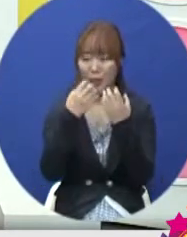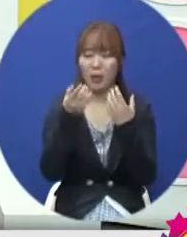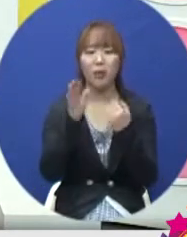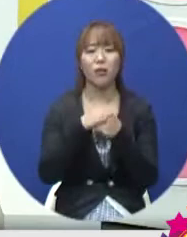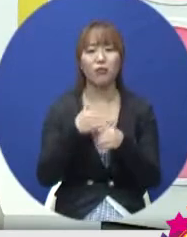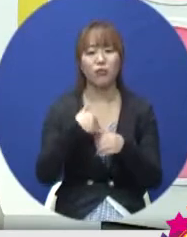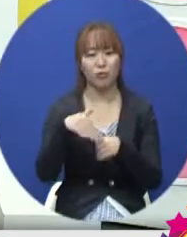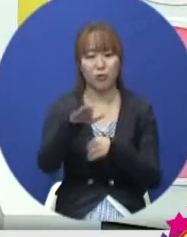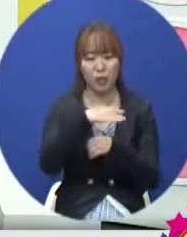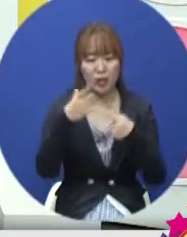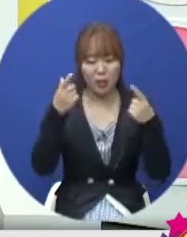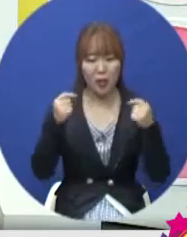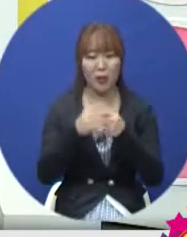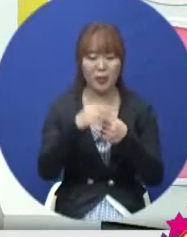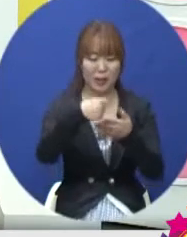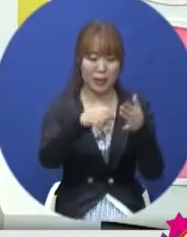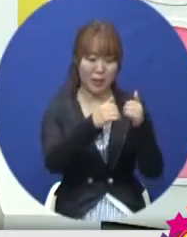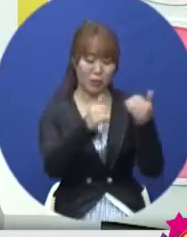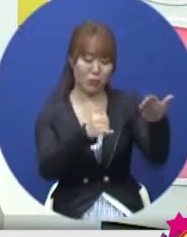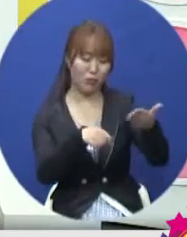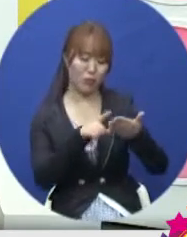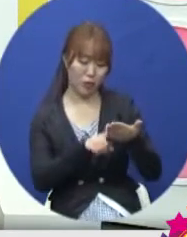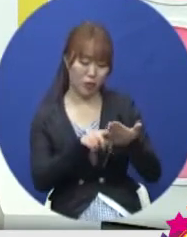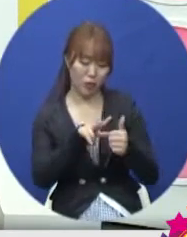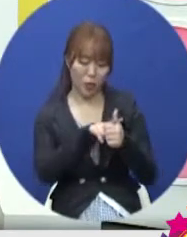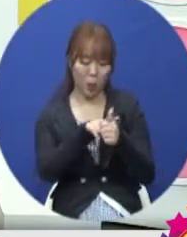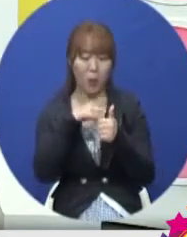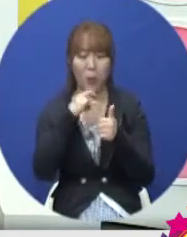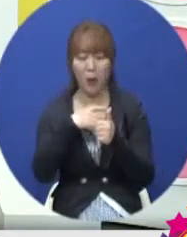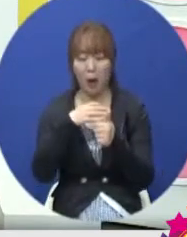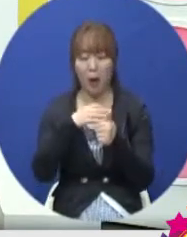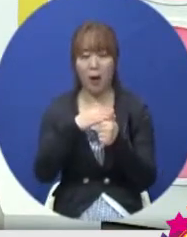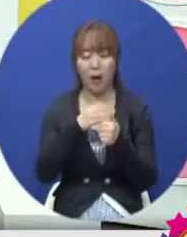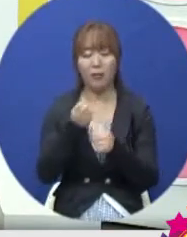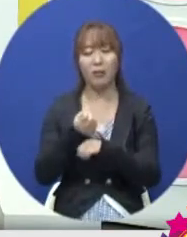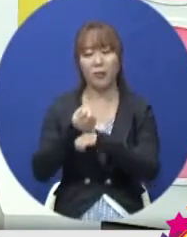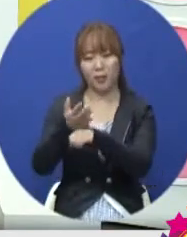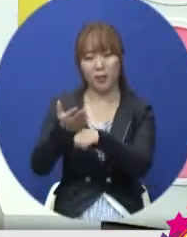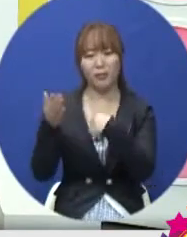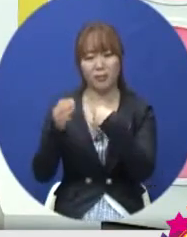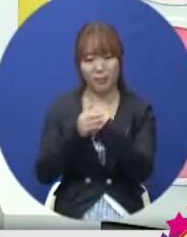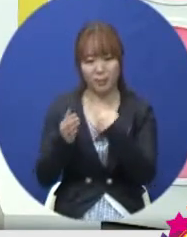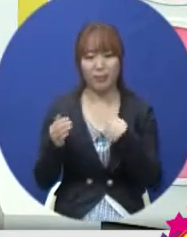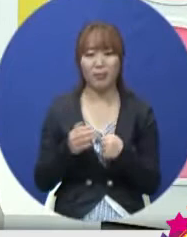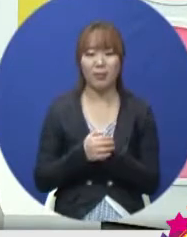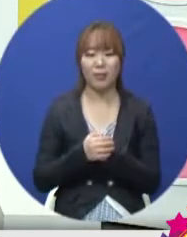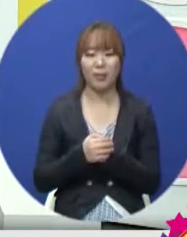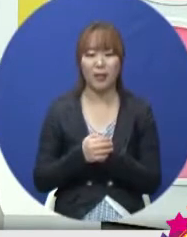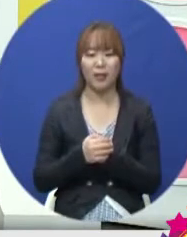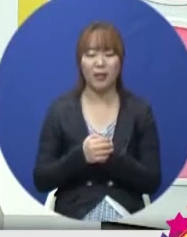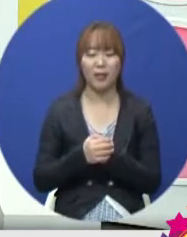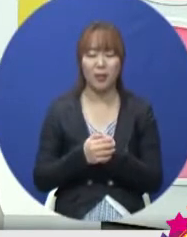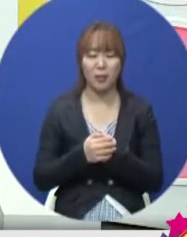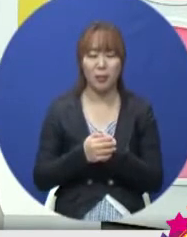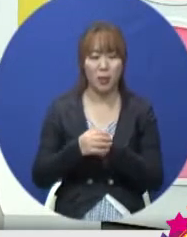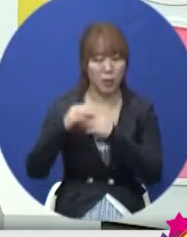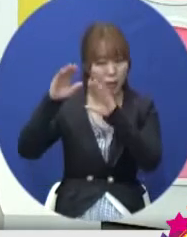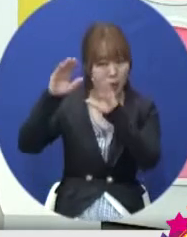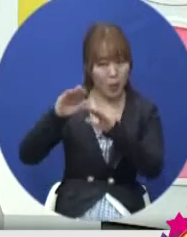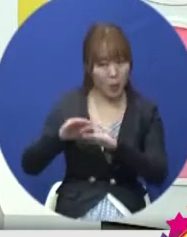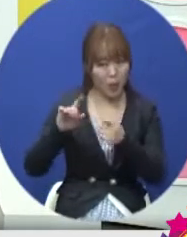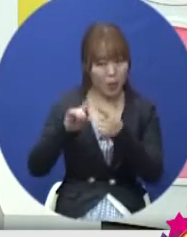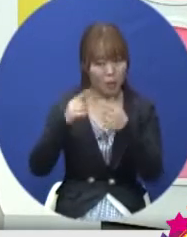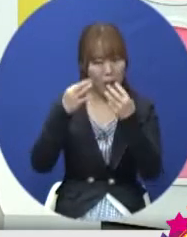저희는 아무래도 이렇게 우리 작가님께서 주신 정보를 읽어드리다 보니까 아, 예, 예, 예, 예. 그 소식이 조금